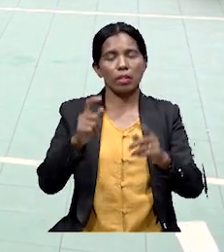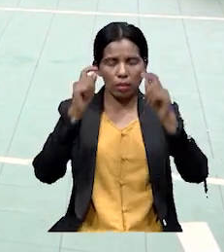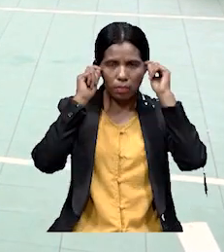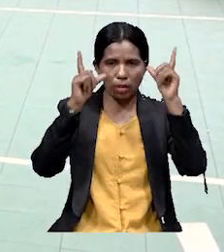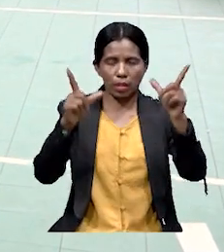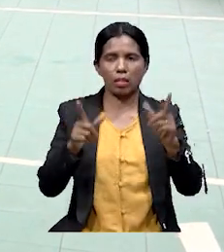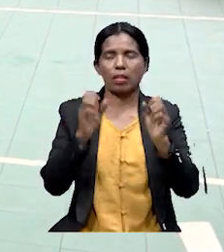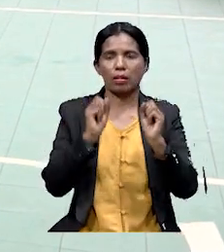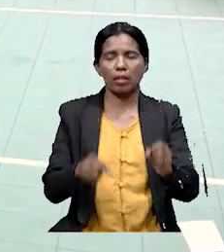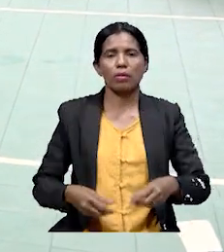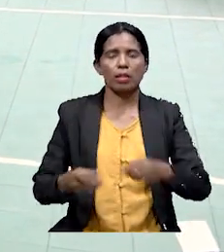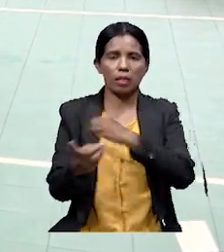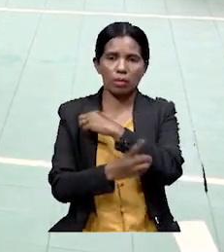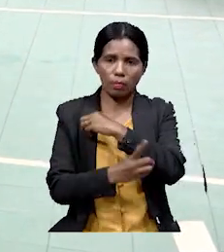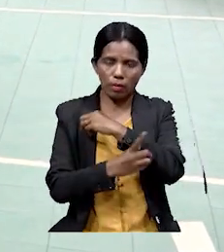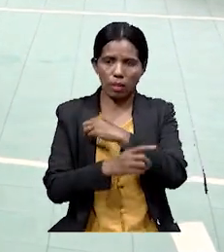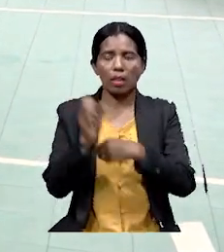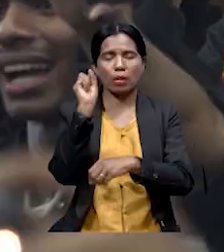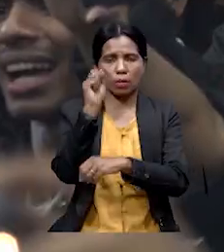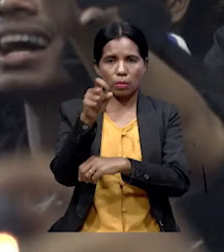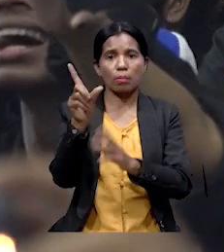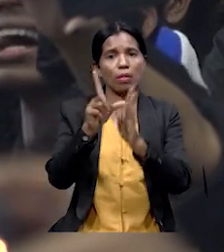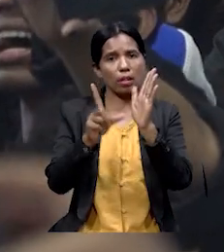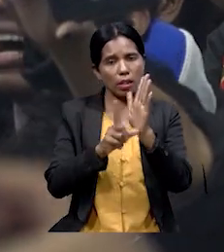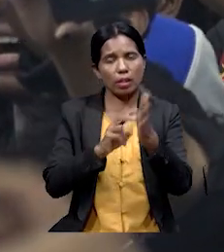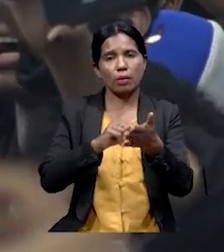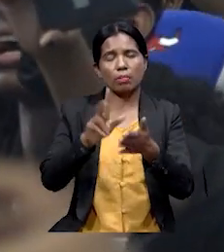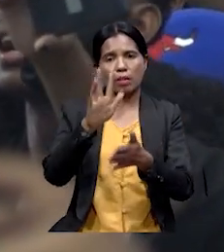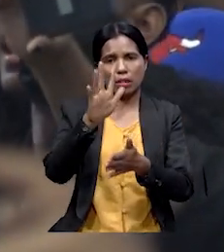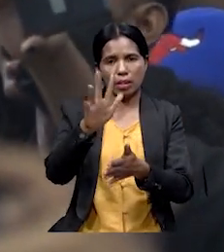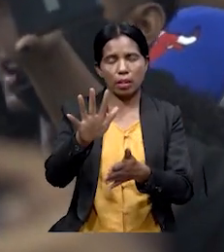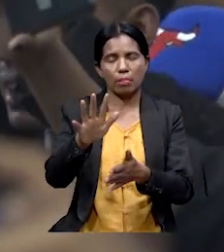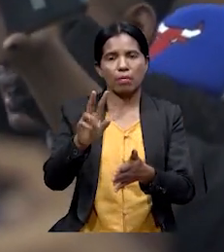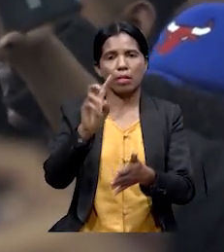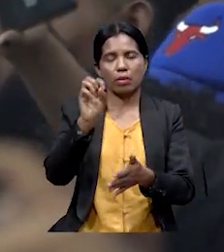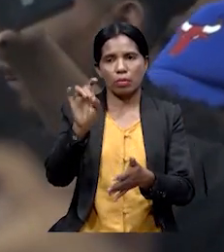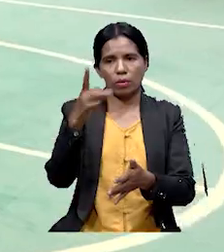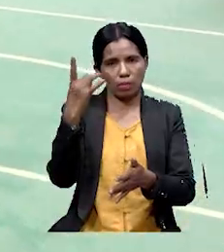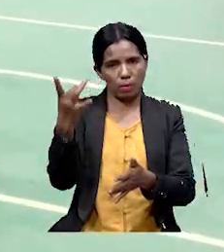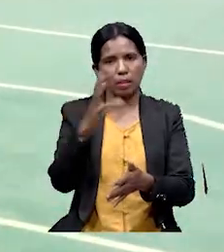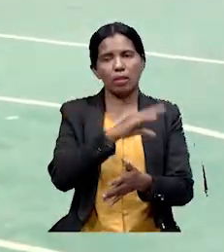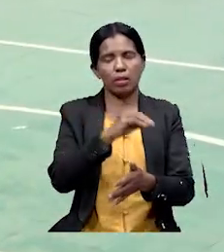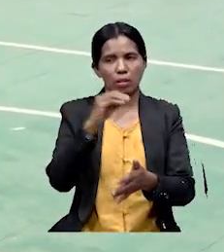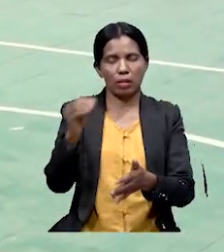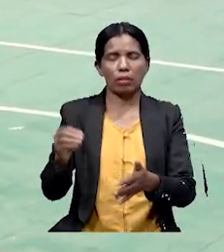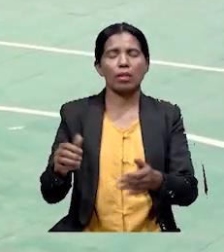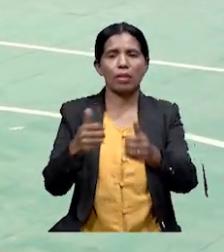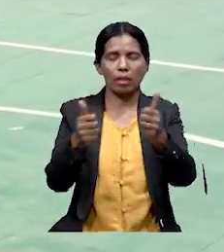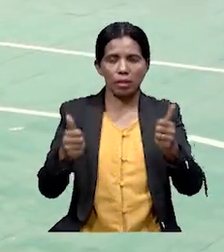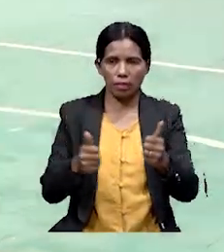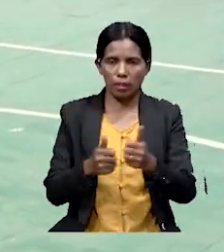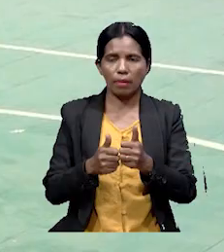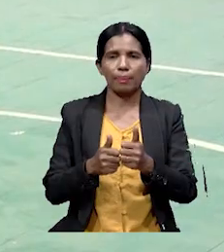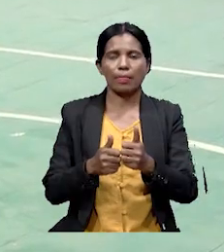mantém disciplina no akruk ba lei número 5 2002 sanur sing hitu nebe regula atividade arte marcial tamba lei